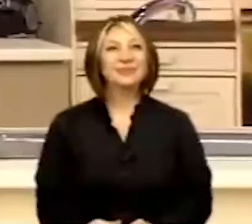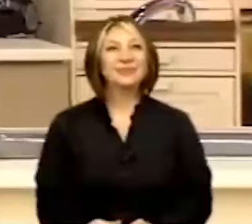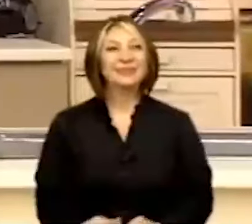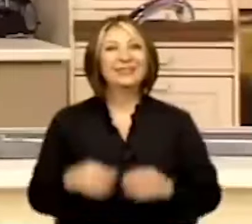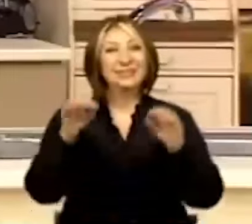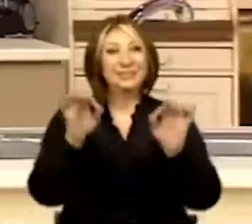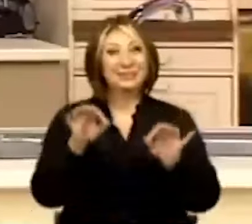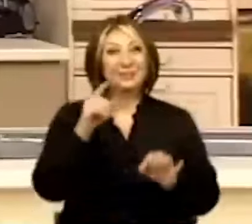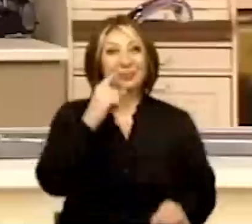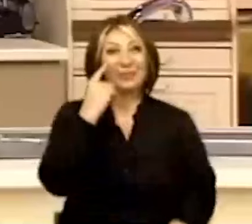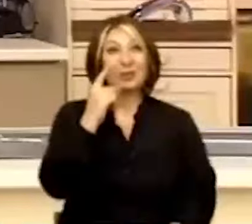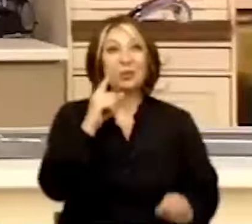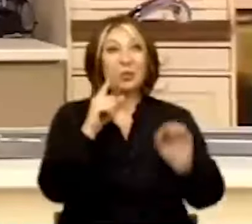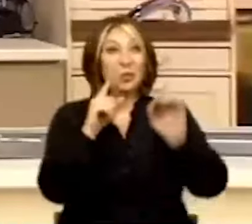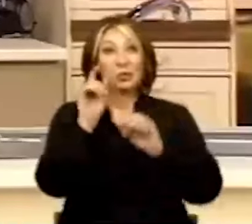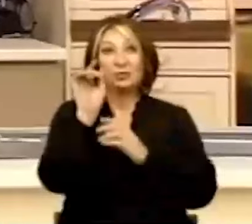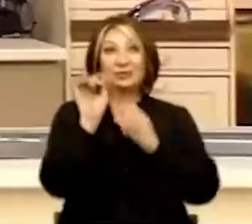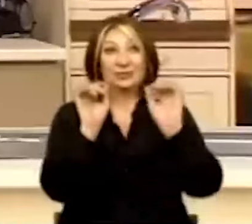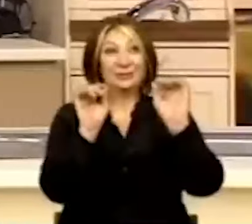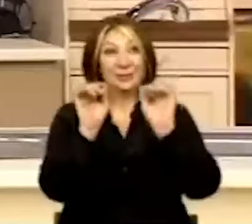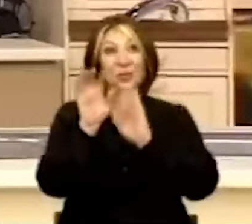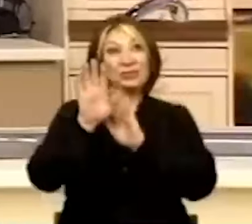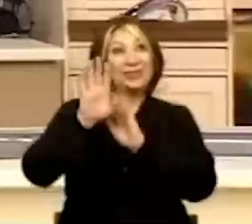Şimdi bakın bu elimi kaldırır.